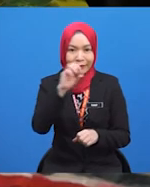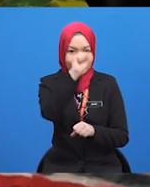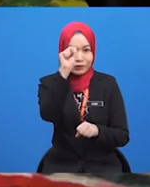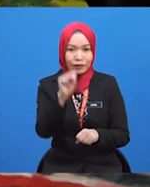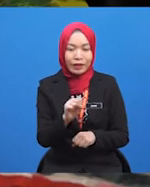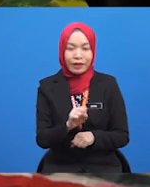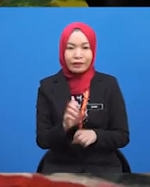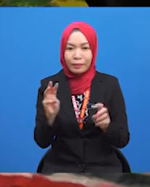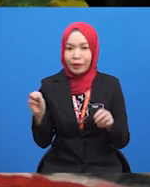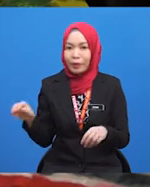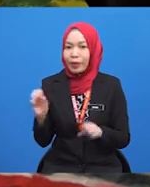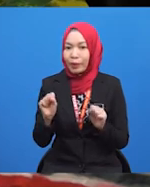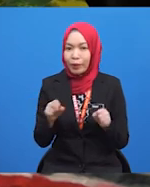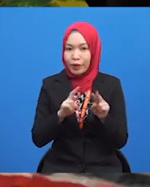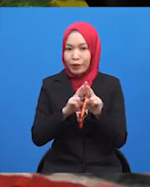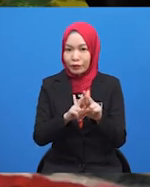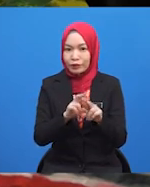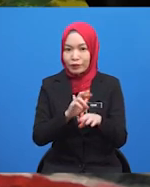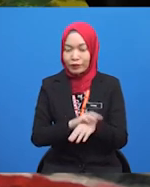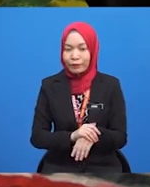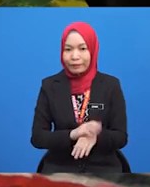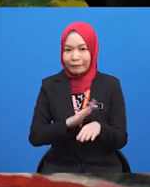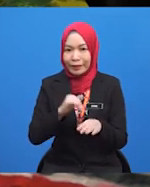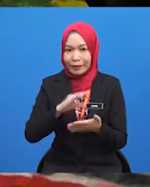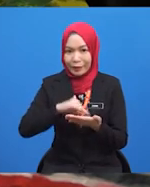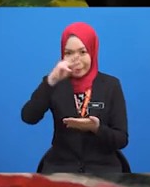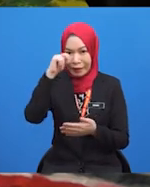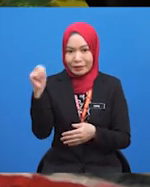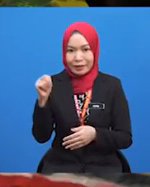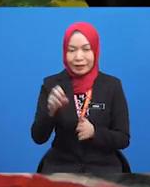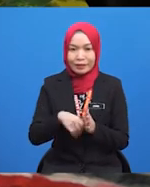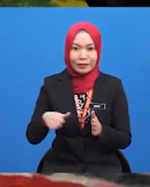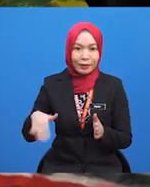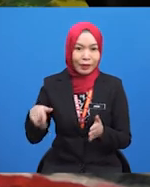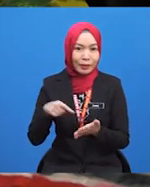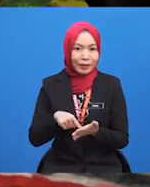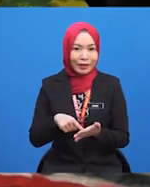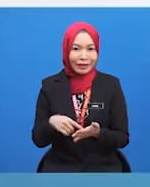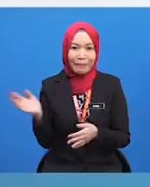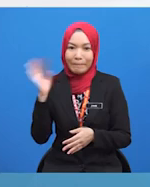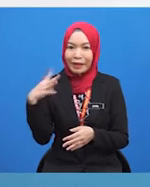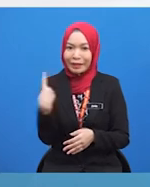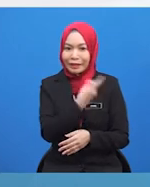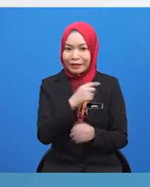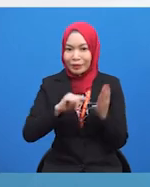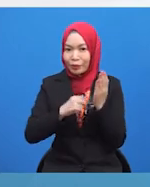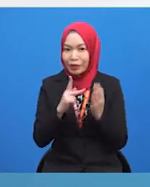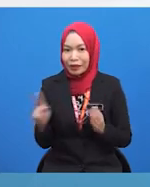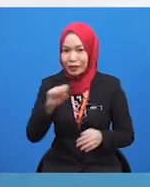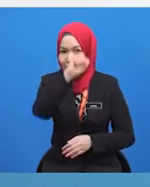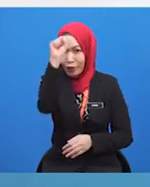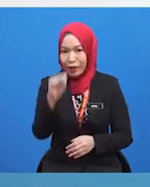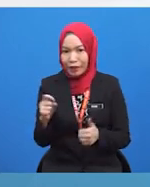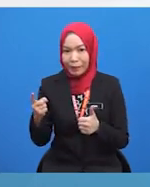boleh rujuk kepada kandungan pembelajaran kita sebelum ini. Mari kita mulakan. Soalan